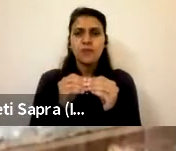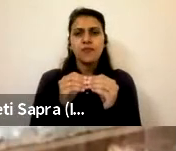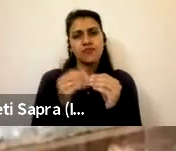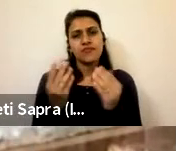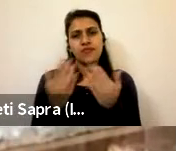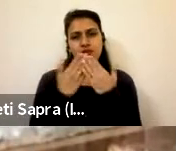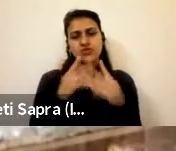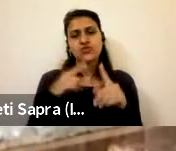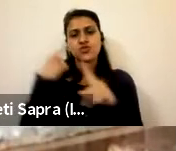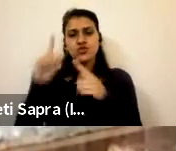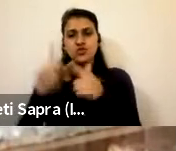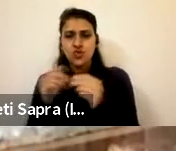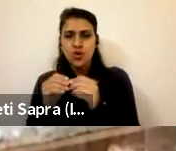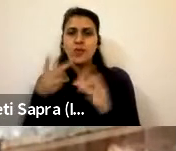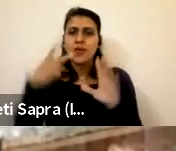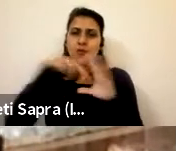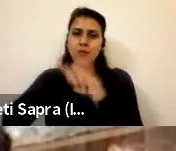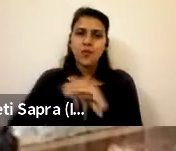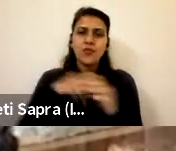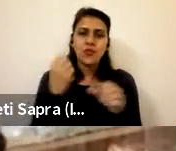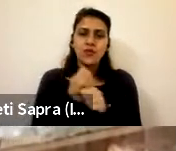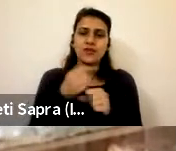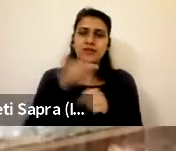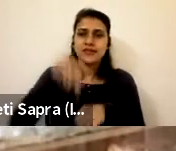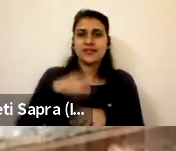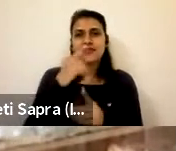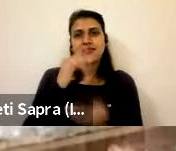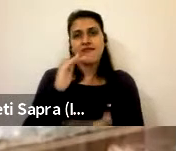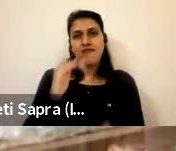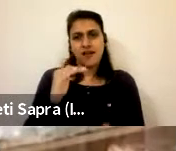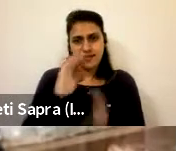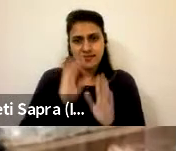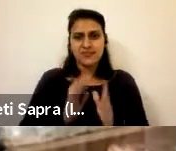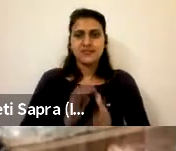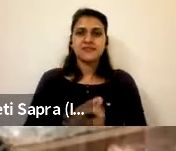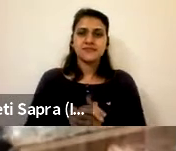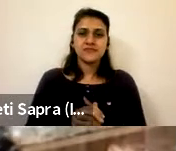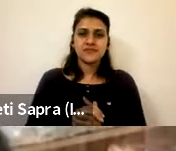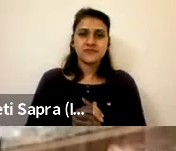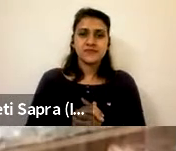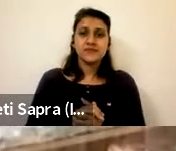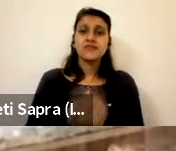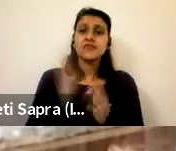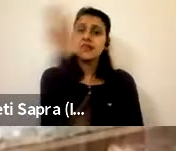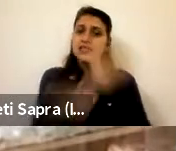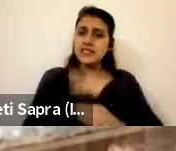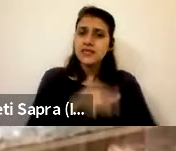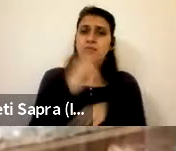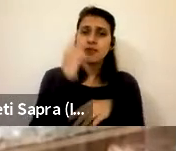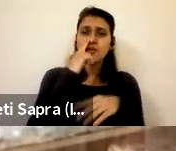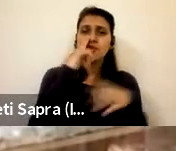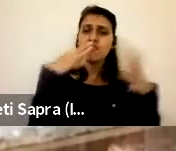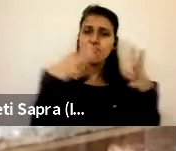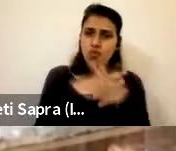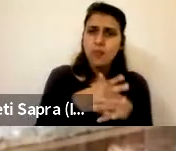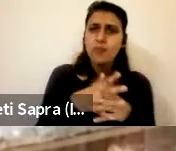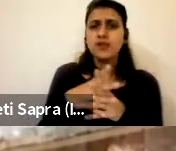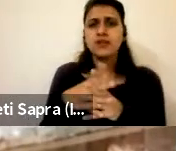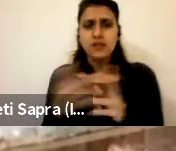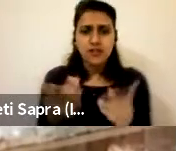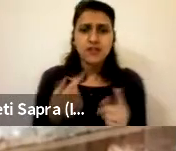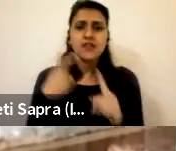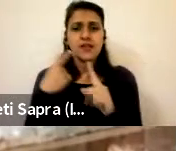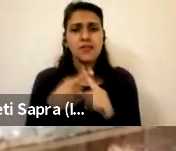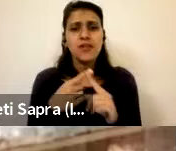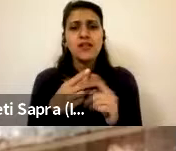ನಾನು ಇನ್ನೂ ಜಾಸ್ತಿ ಕೆಲಸ ಮಾಡೋಕ್ಕೆ ಅವಕಾಶ ಬಂದಿದೆ ಆ್ಯಂಡ್ ಡಿಸಬಿಲಿಟಿ ವುಮೆನ್ಸ್ನ ಒಂದು ಸ್ಥಾನಕ್ಕೆ ತಗೊಬರ್ತೀನಿ ಅನ್ನೋದು ಒಂದು